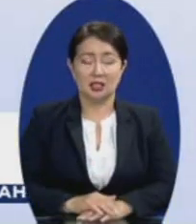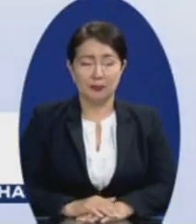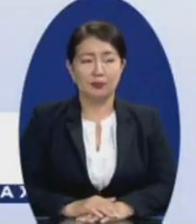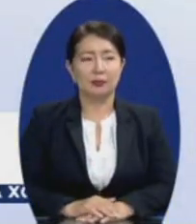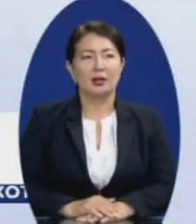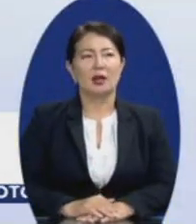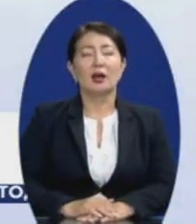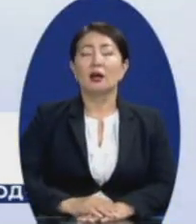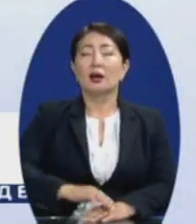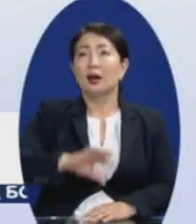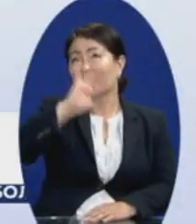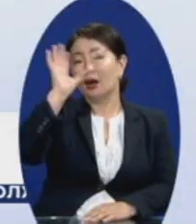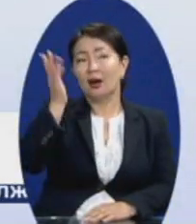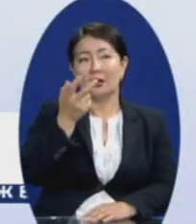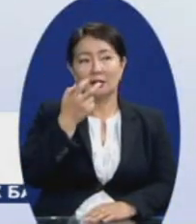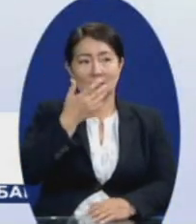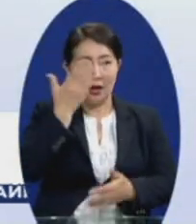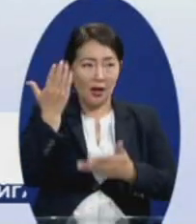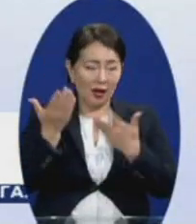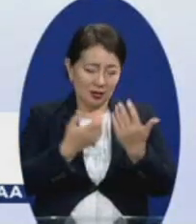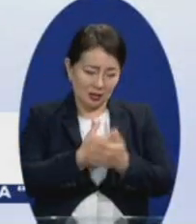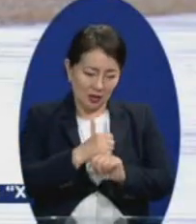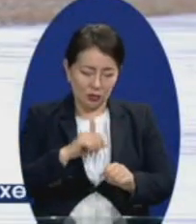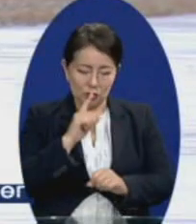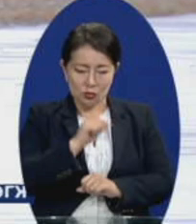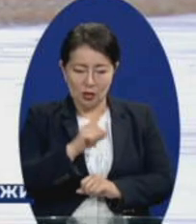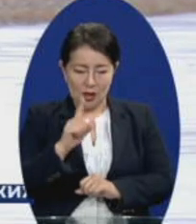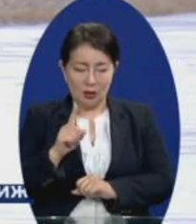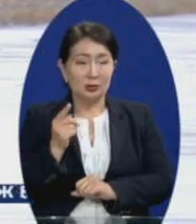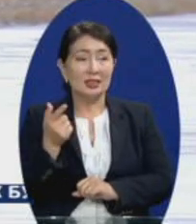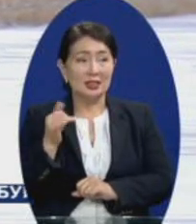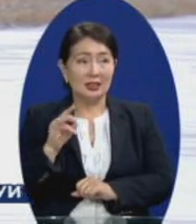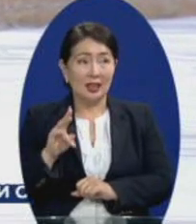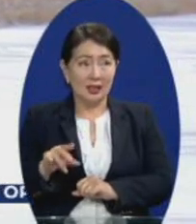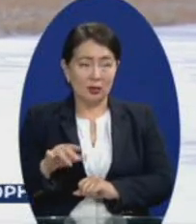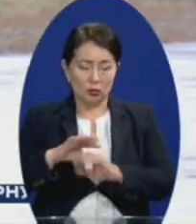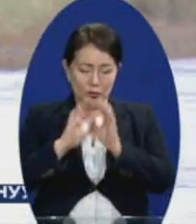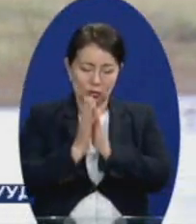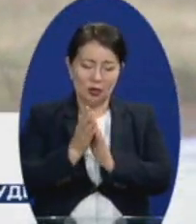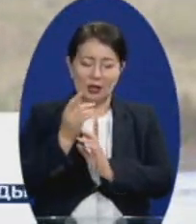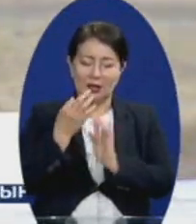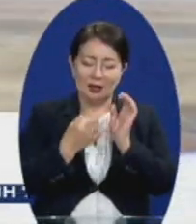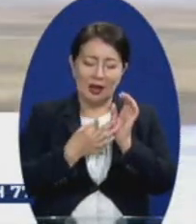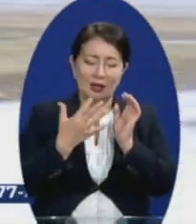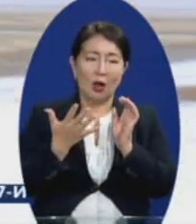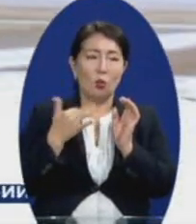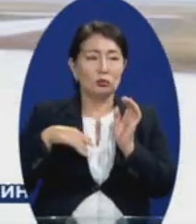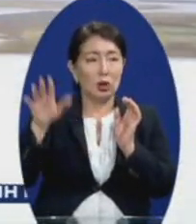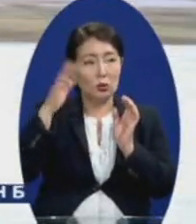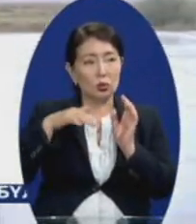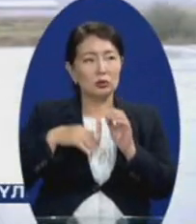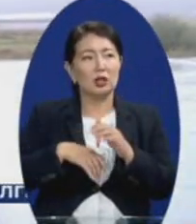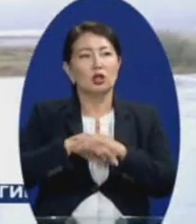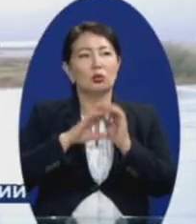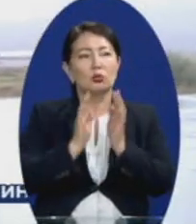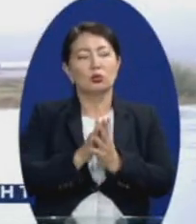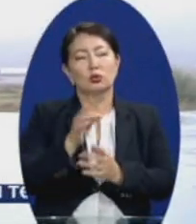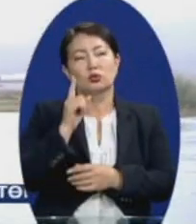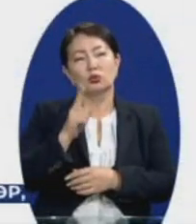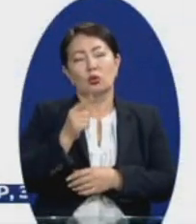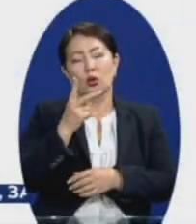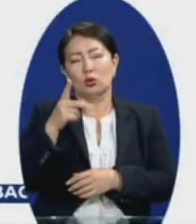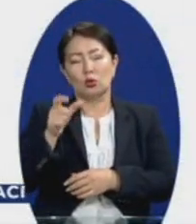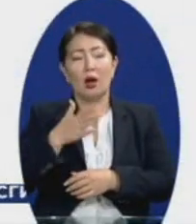Агаараас эрен хайх аврах 111-р анги үйл ажиллагаагаа явуулж хэлснээс хойш нийт 85 удаагийн дуудлагаар 122 хүний амьнасыг